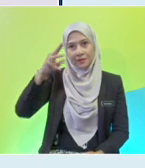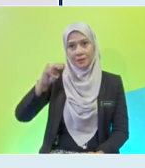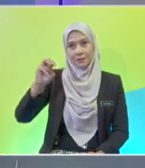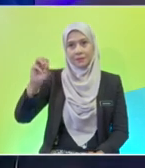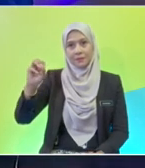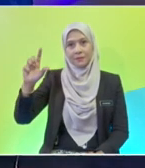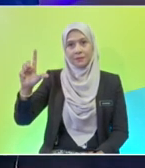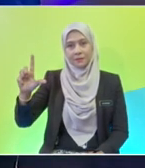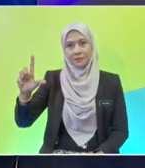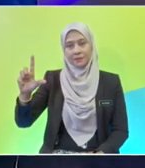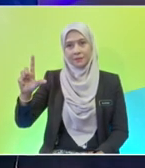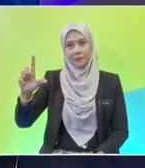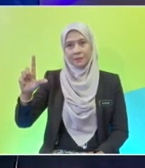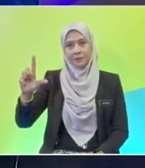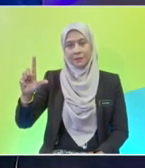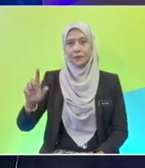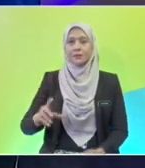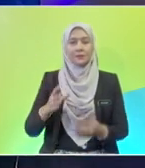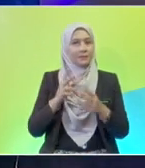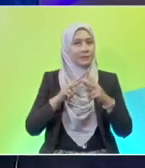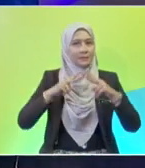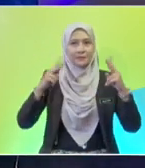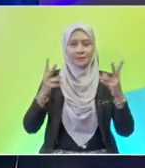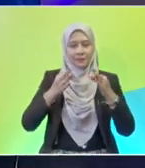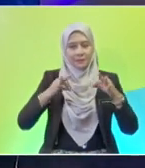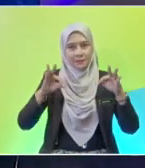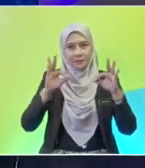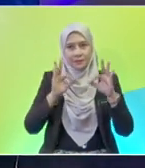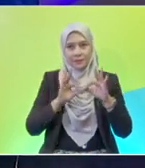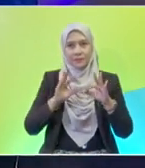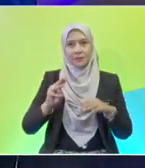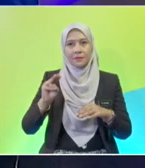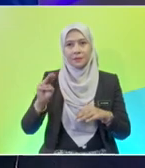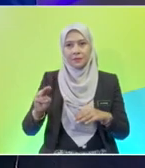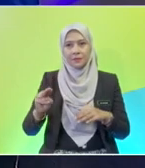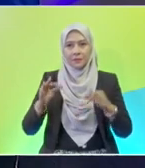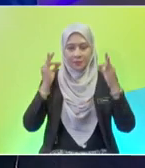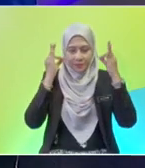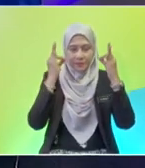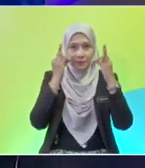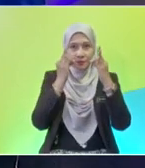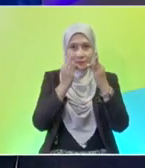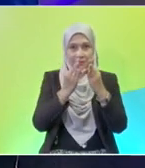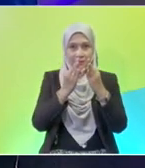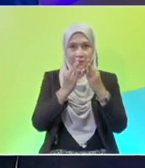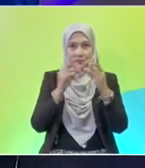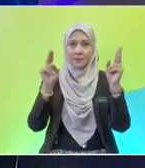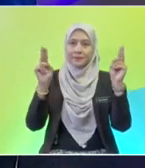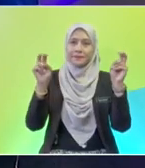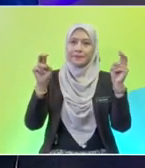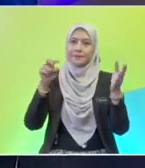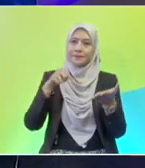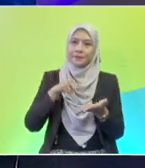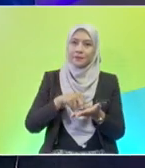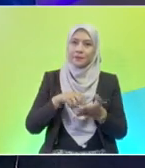adalah satu tajuk yang sangat penting jadi murid-murid perlu tumpukan Perhatian Kepada tajuk ini Buatlah